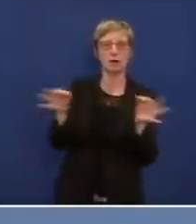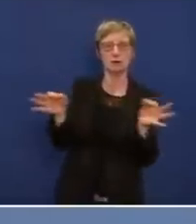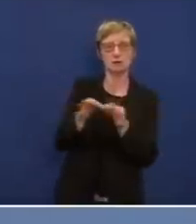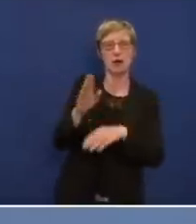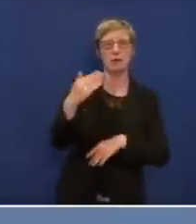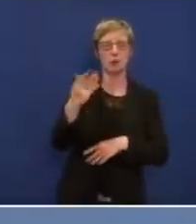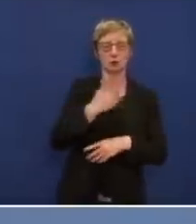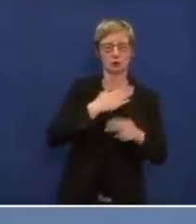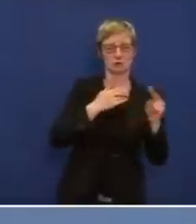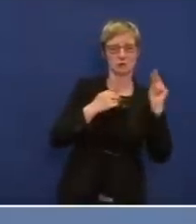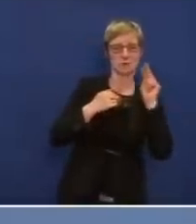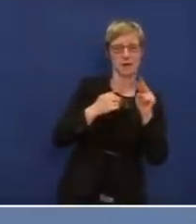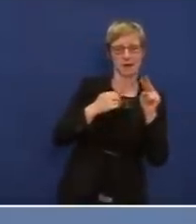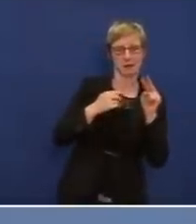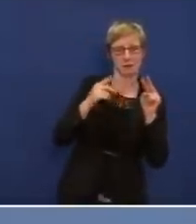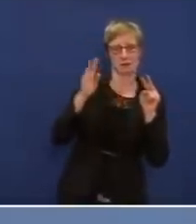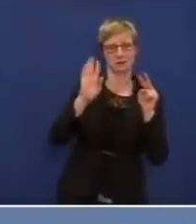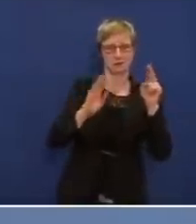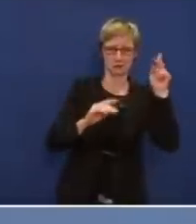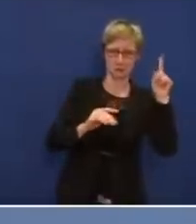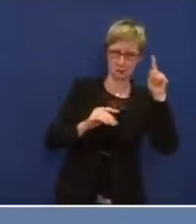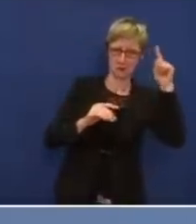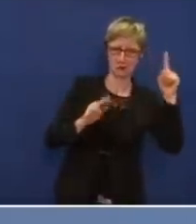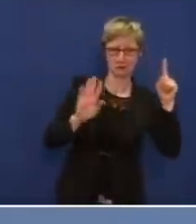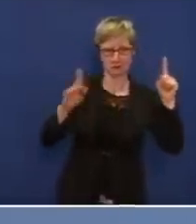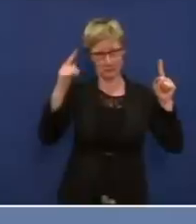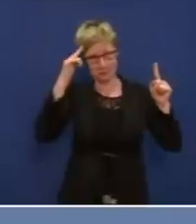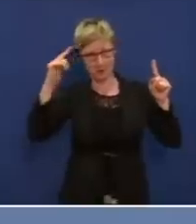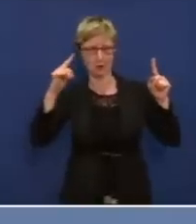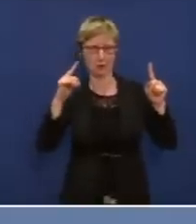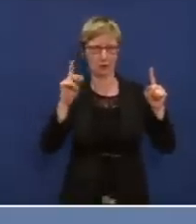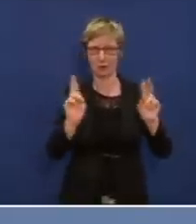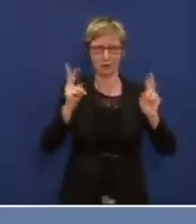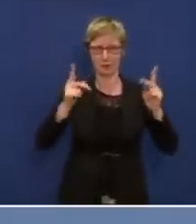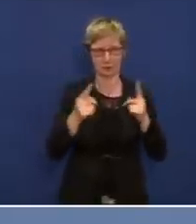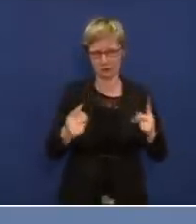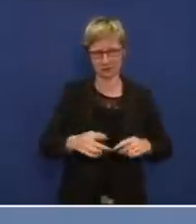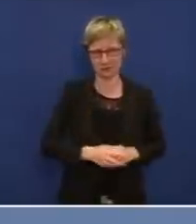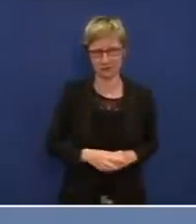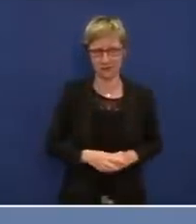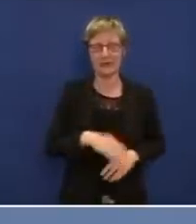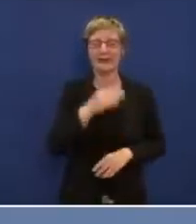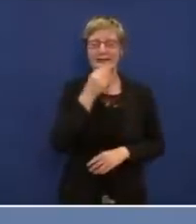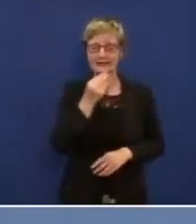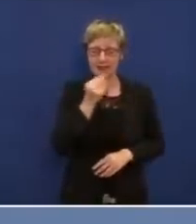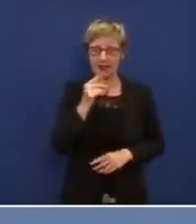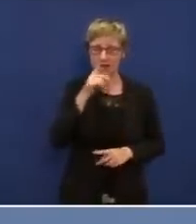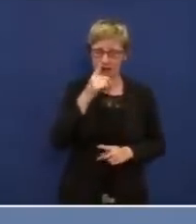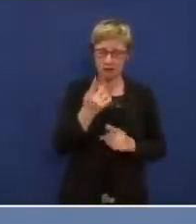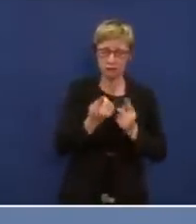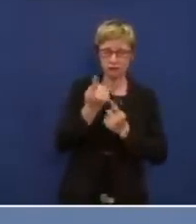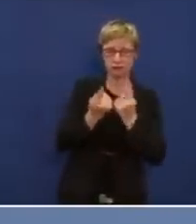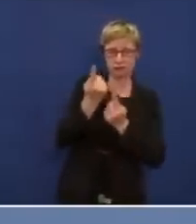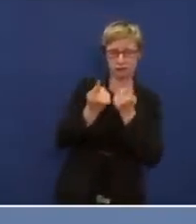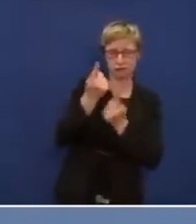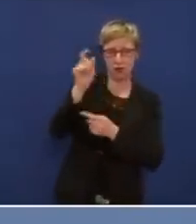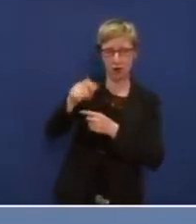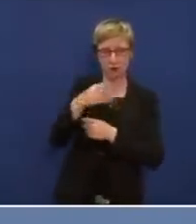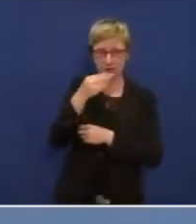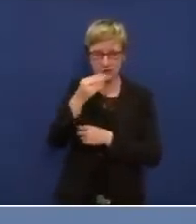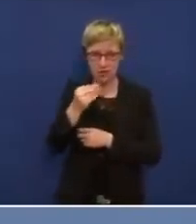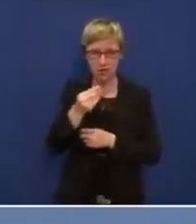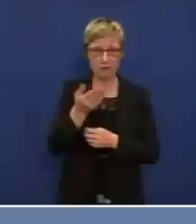die israelische Regierung. Aber in diesem Fall, und deswegen habe ich das ja vorhin so klar gesagt, wo Israel sich unter Dauerbeschuss von Raketen aus